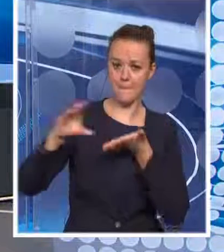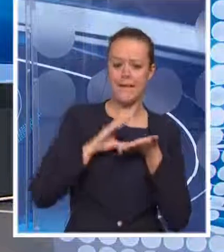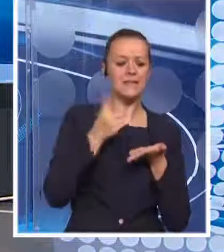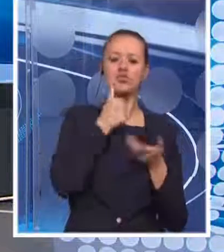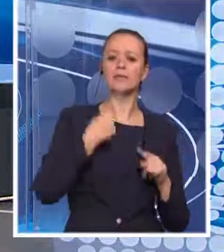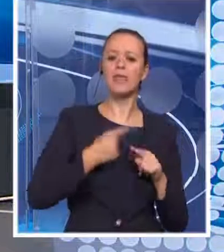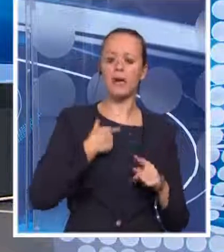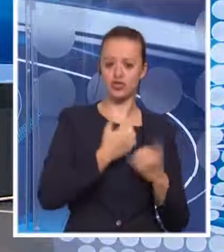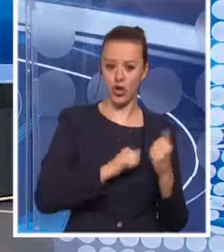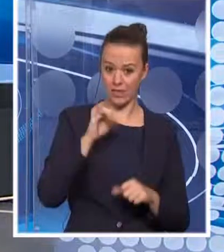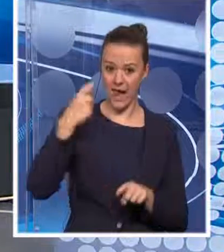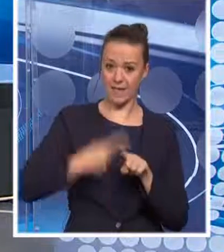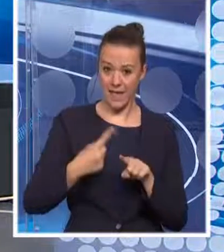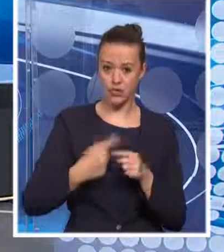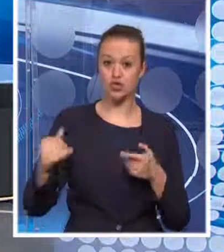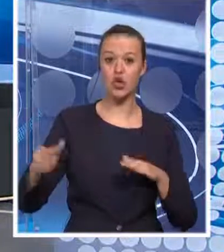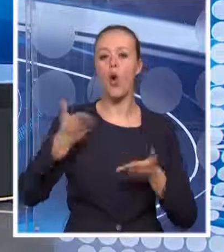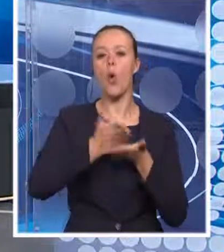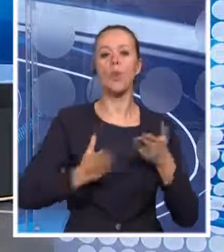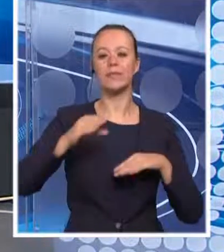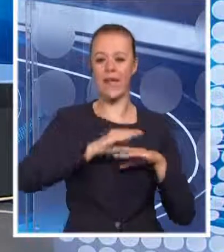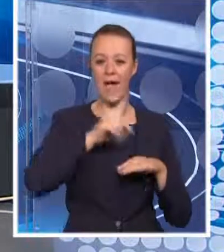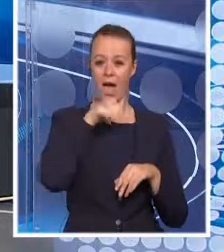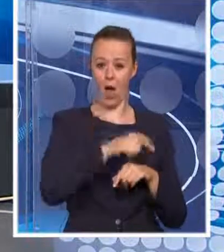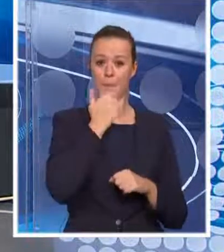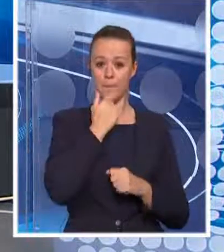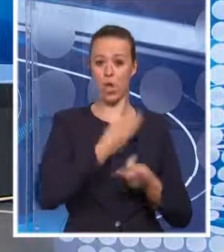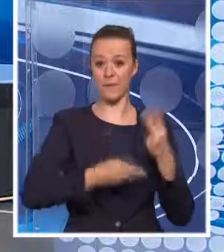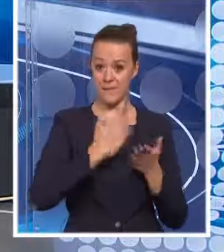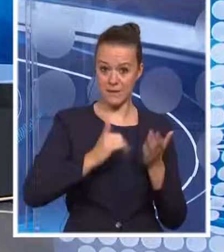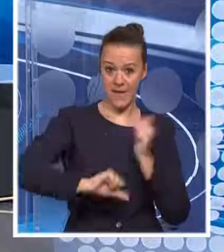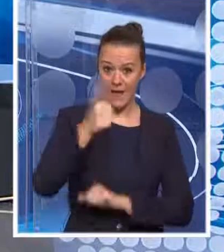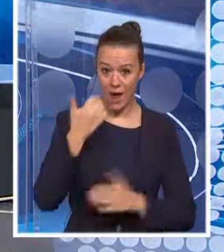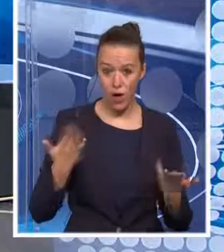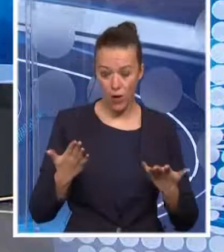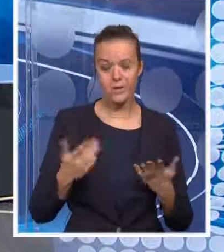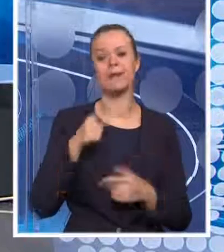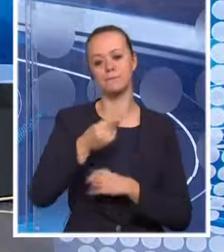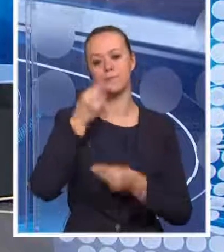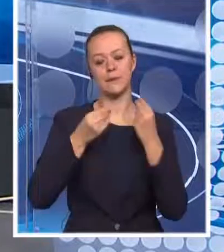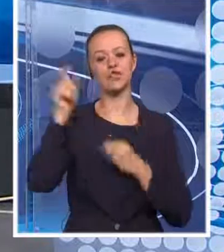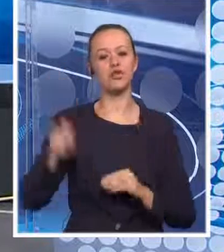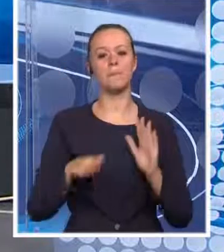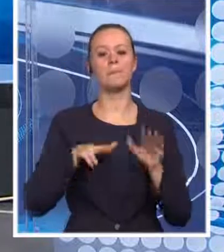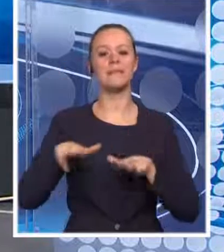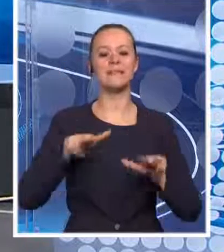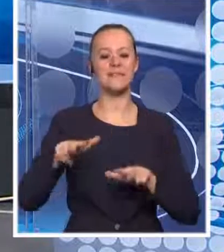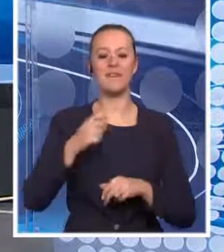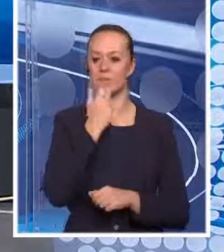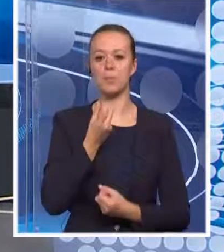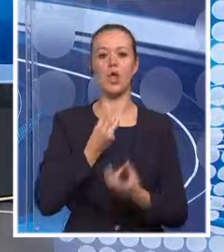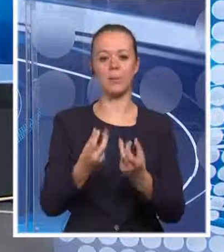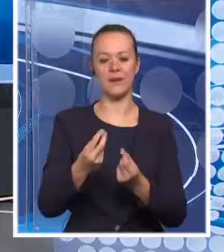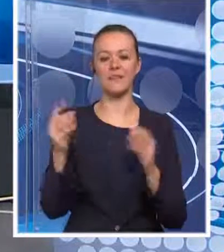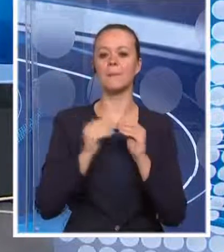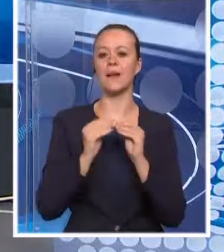će udeo poljoprivrede u BDP-u ove godine biti rekordan? O svemu tome za Dnevnik govori ministar poljoprivrede Bratislav